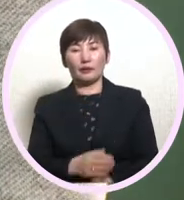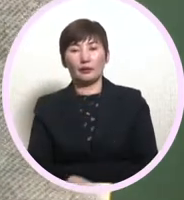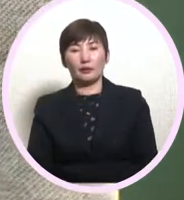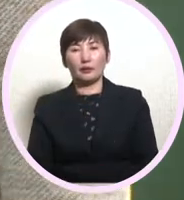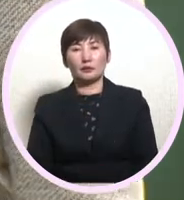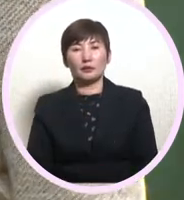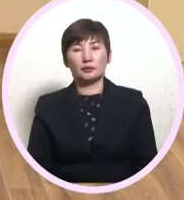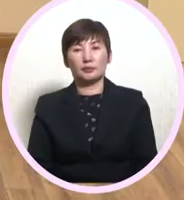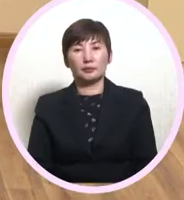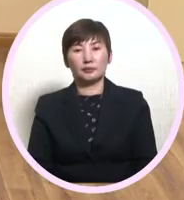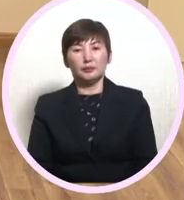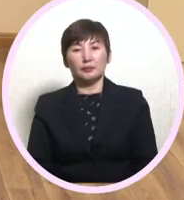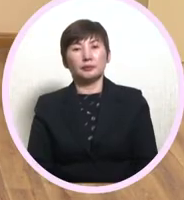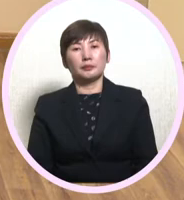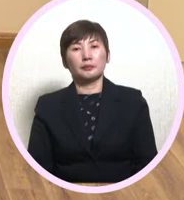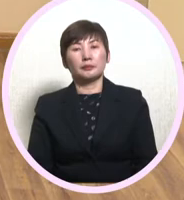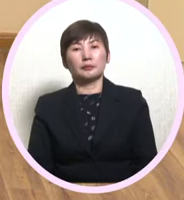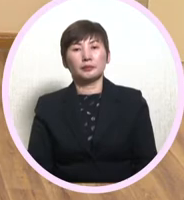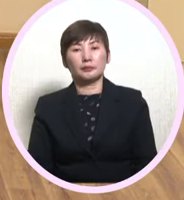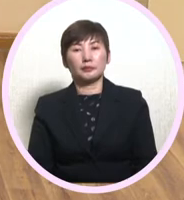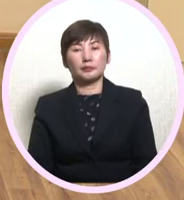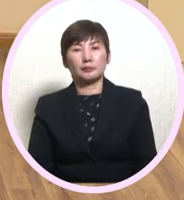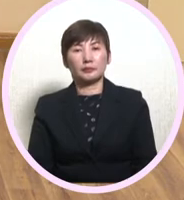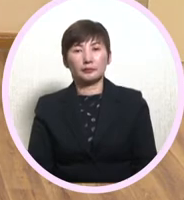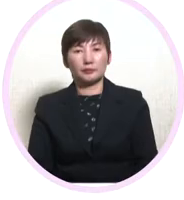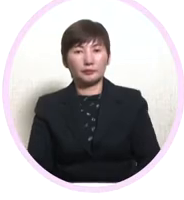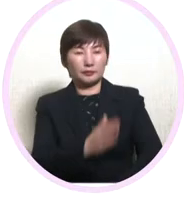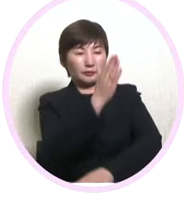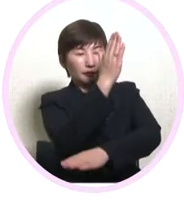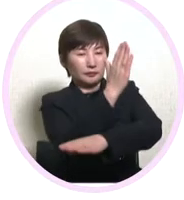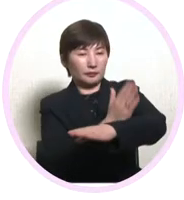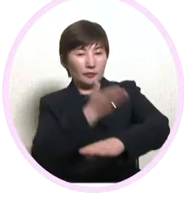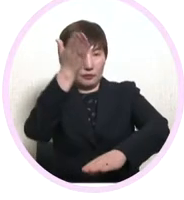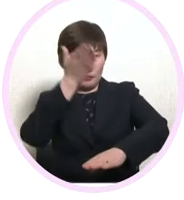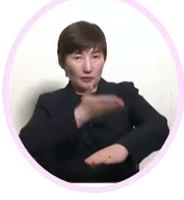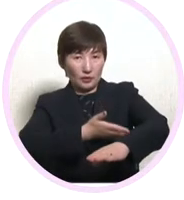2-1 гарч ирж байна. За тэгэхээр шулуун дээр байгаа 2 цэгийг цэгээр нь налалтыг олж